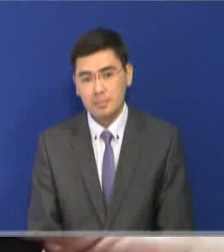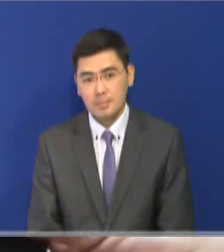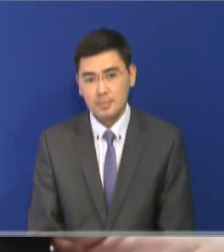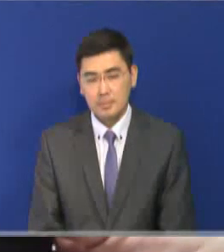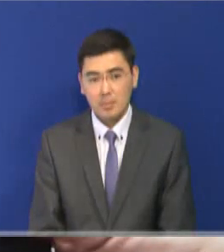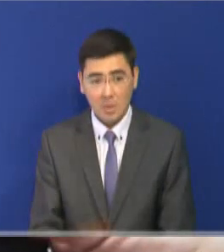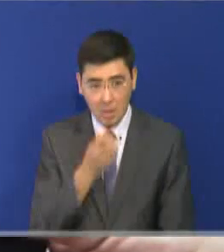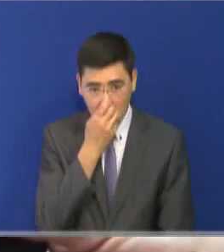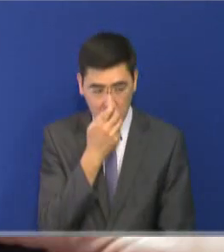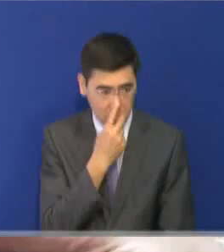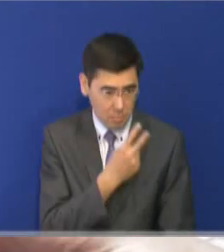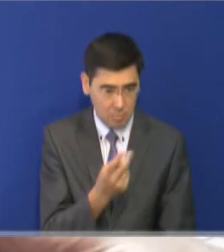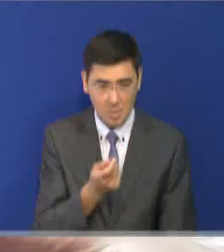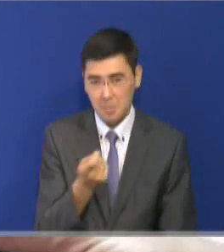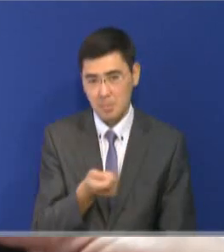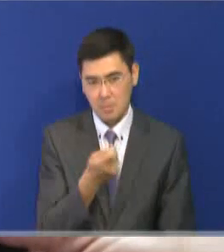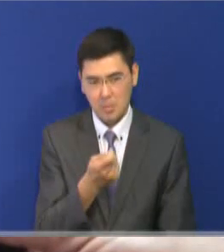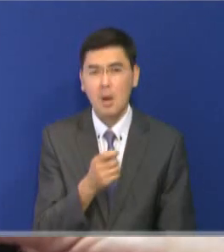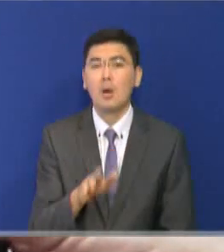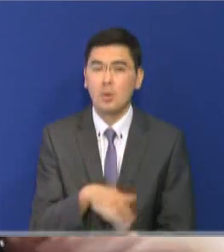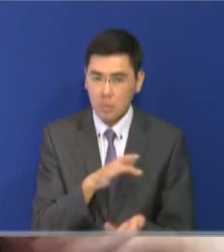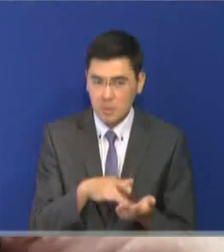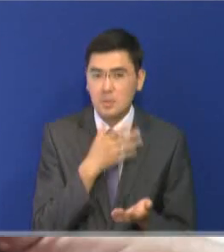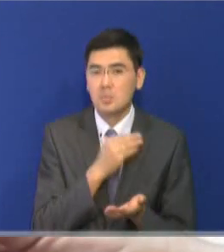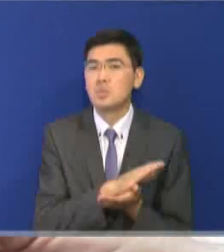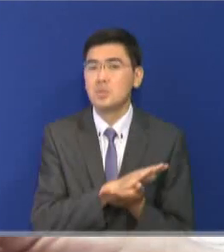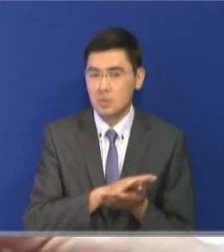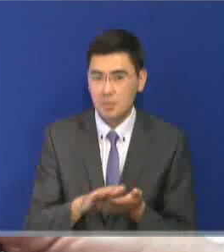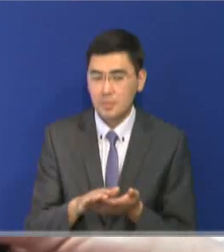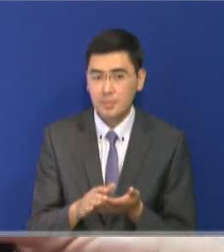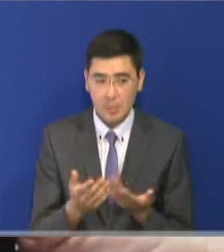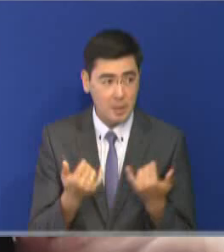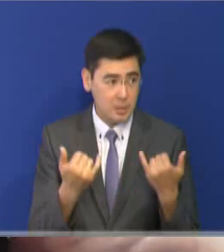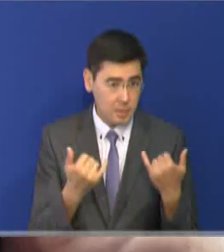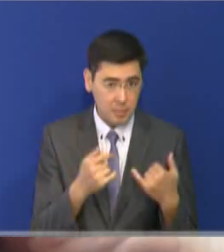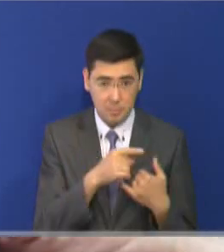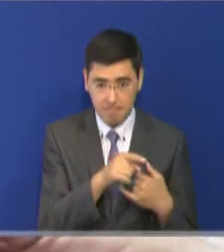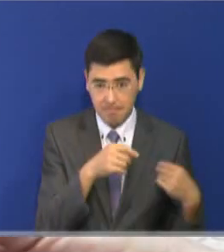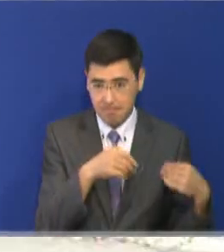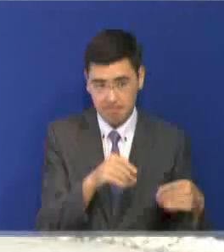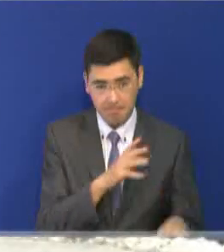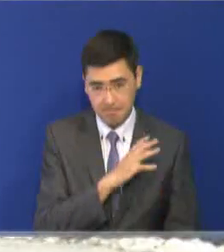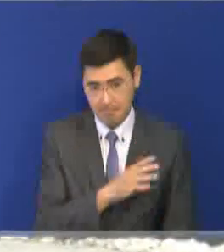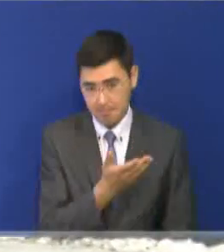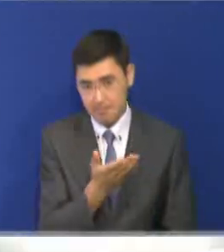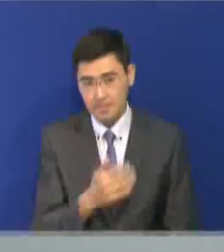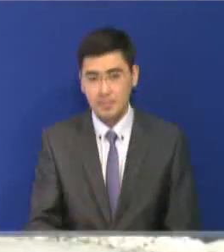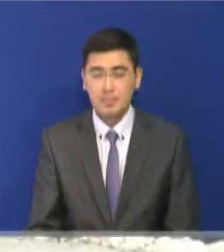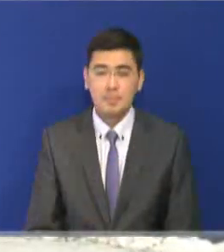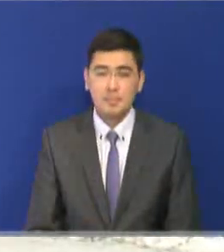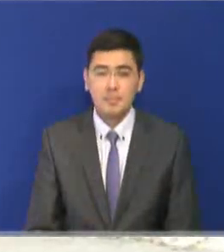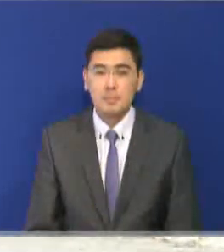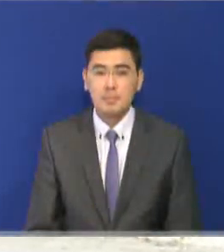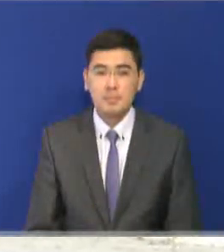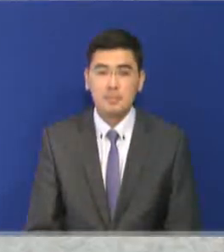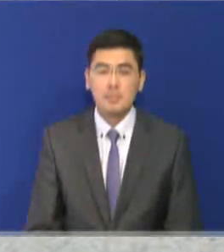Биыл гүлдер біршама азайған. Дегенмен қала іші таза. Қаланы көгалдандыру жұмыстары қолға алынбаған сияқты. Биыл Семейдің абаттандыру